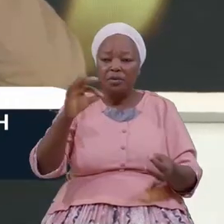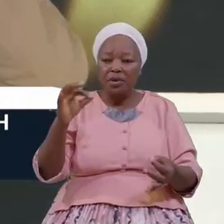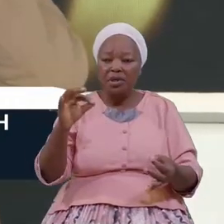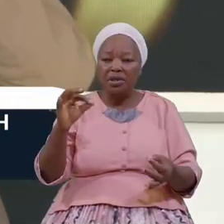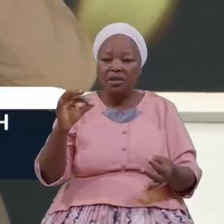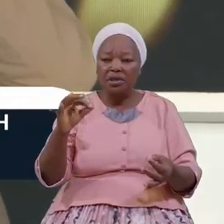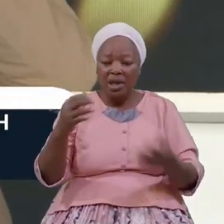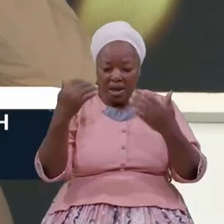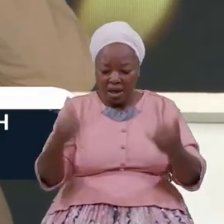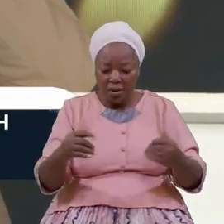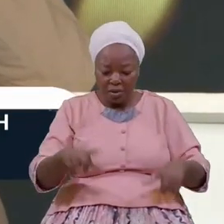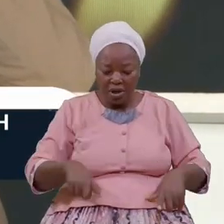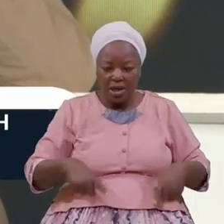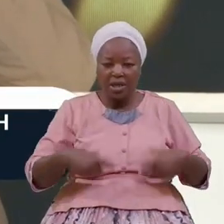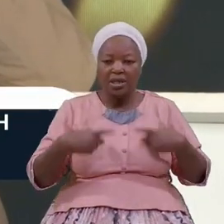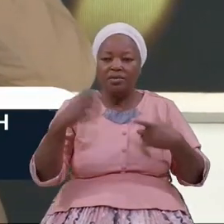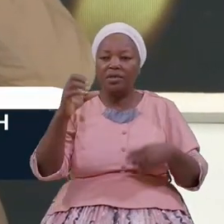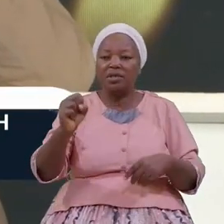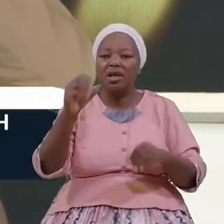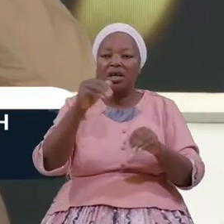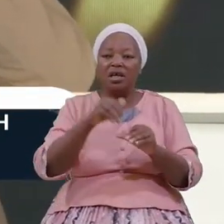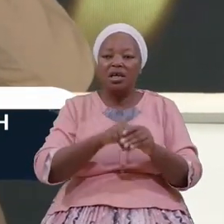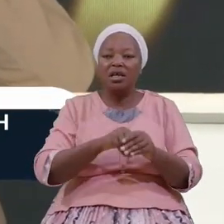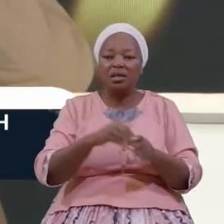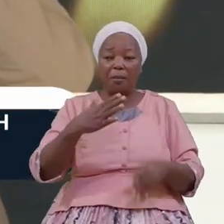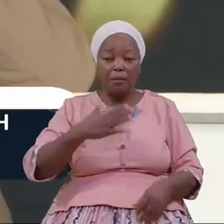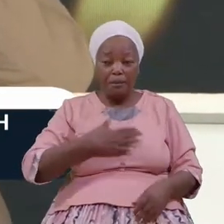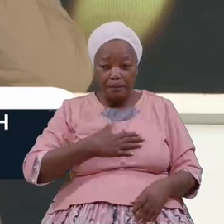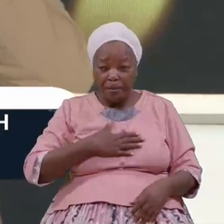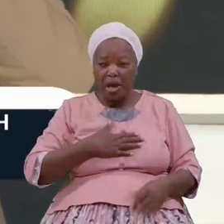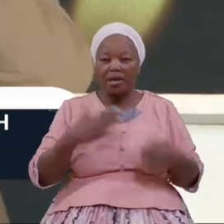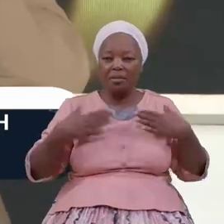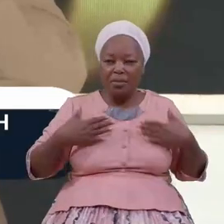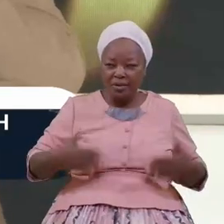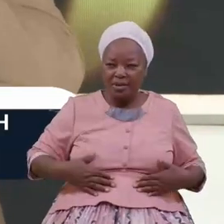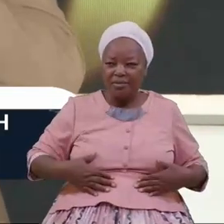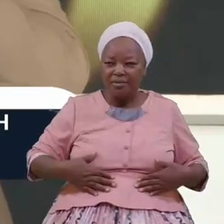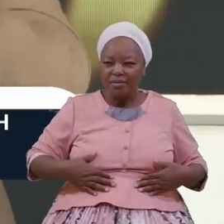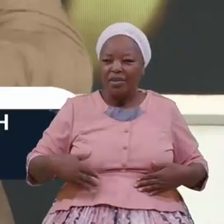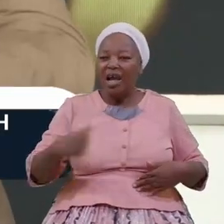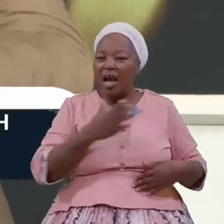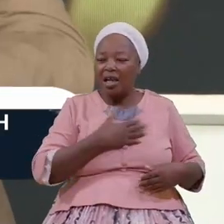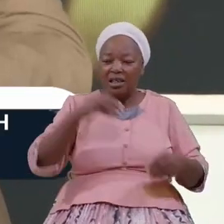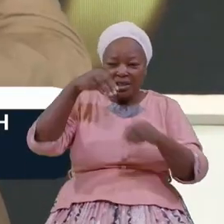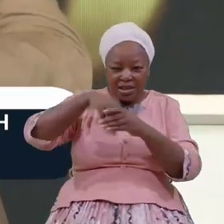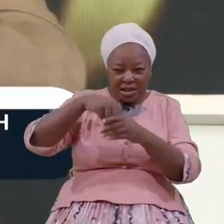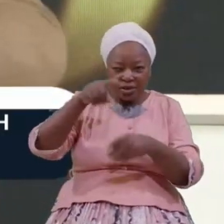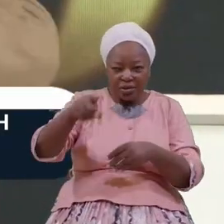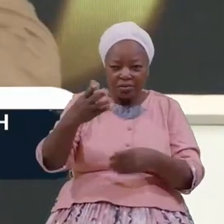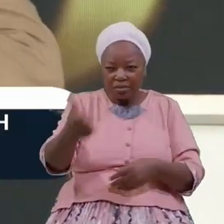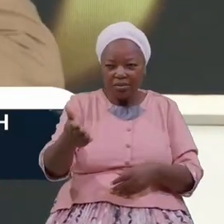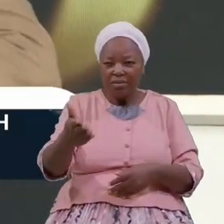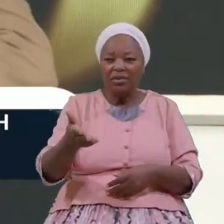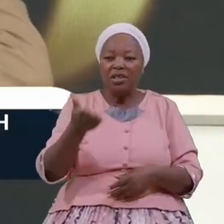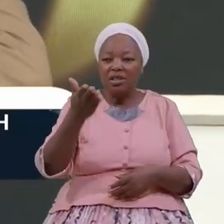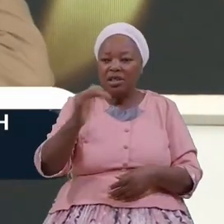Esprit maintenant habite dans mon corps. Et en vous là-bas, il